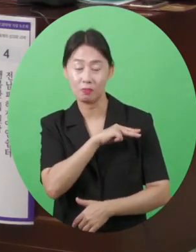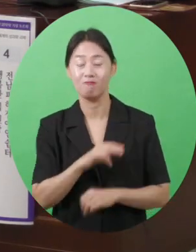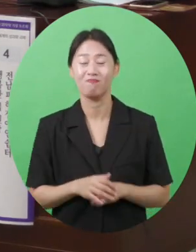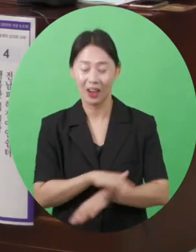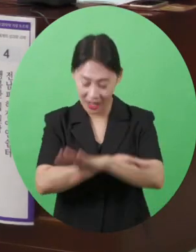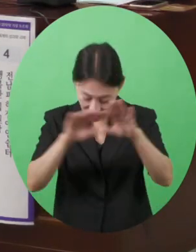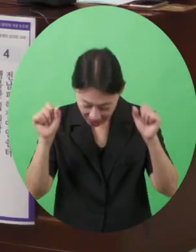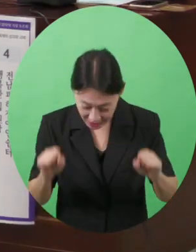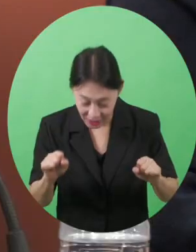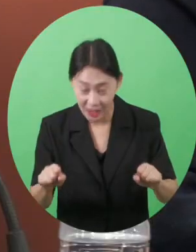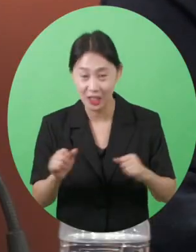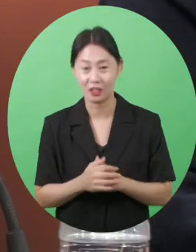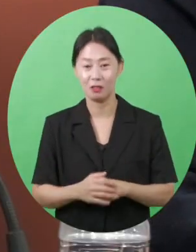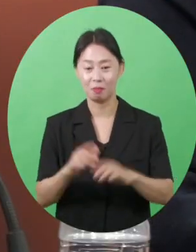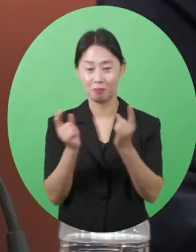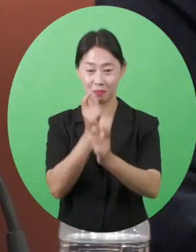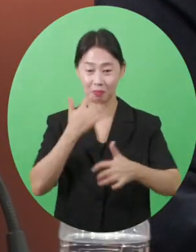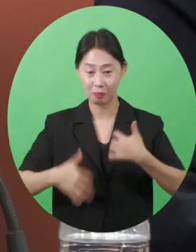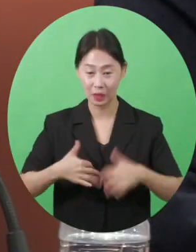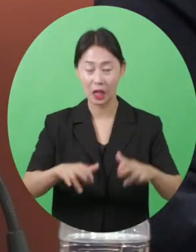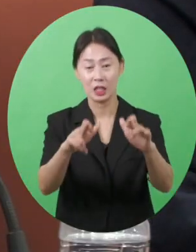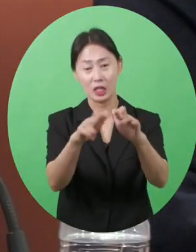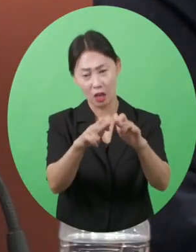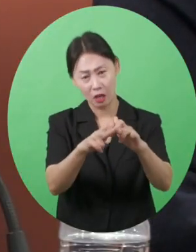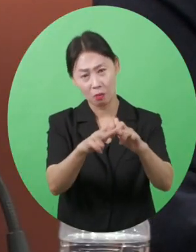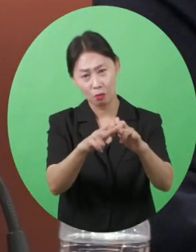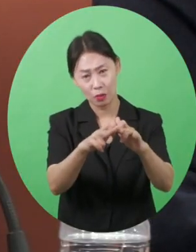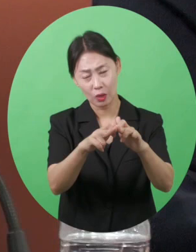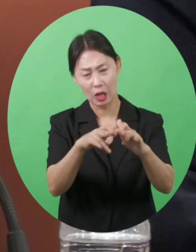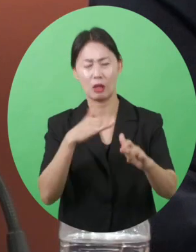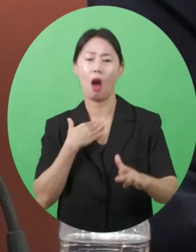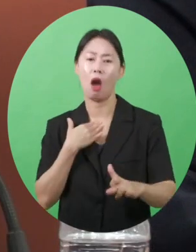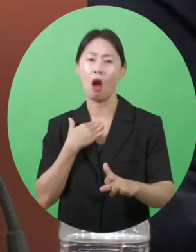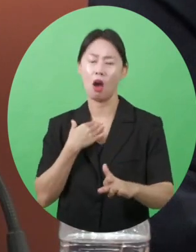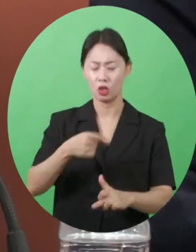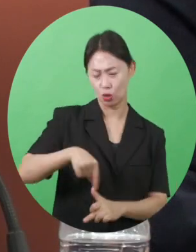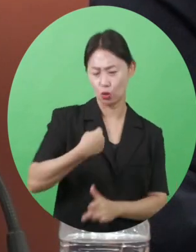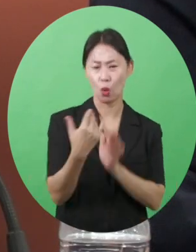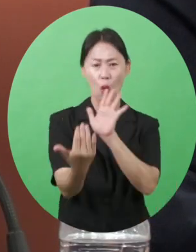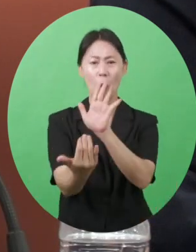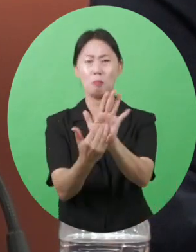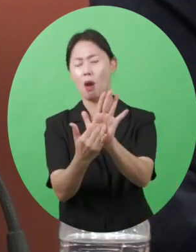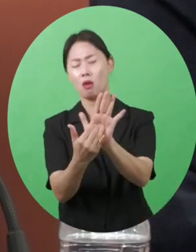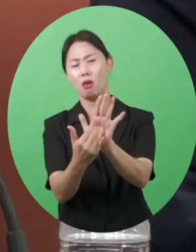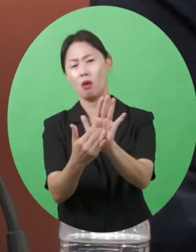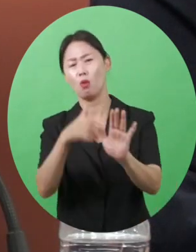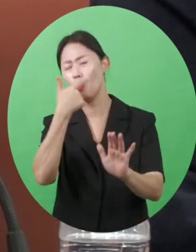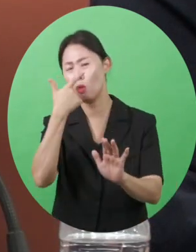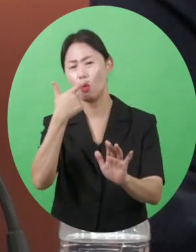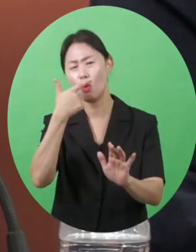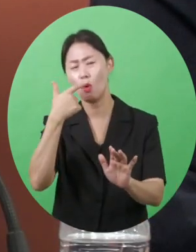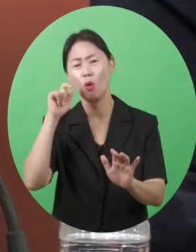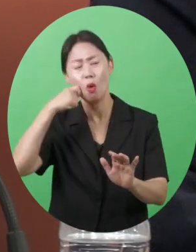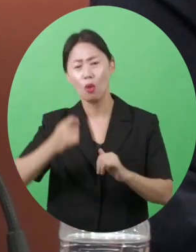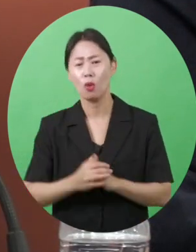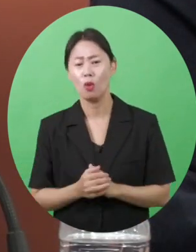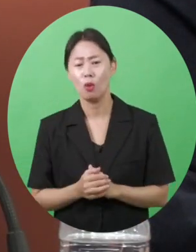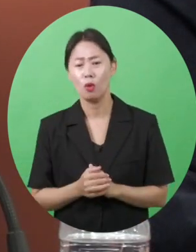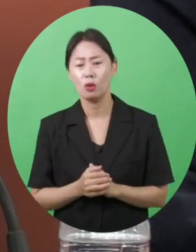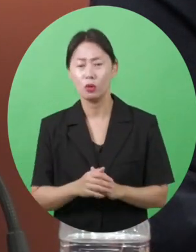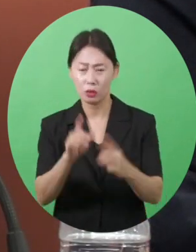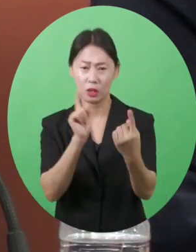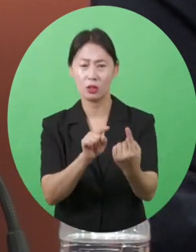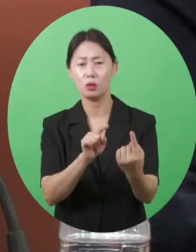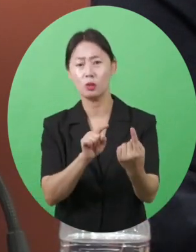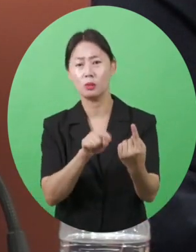안녕하세요. 반갑습니다. 우선 장애인분들은 자기 방역 기제가 많이 취약하신 분들인데 이런